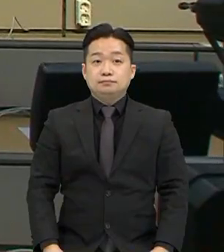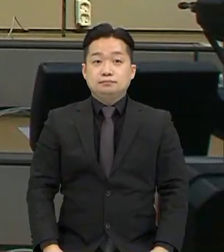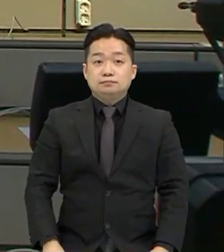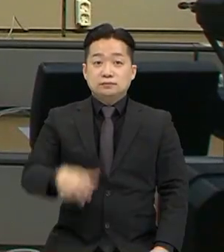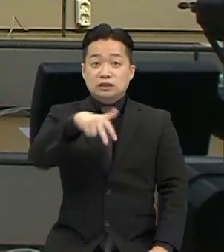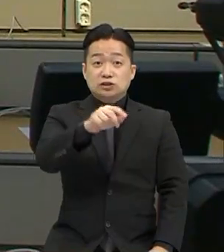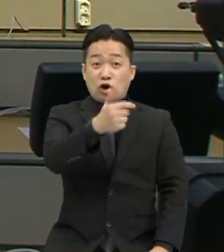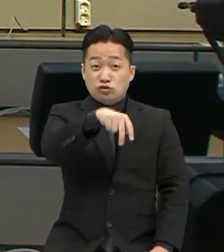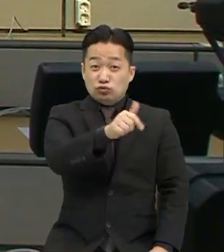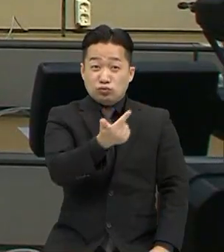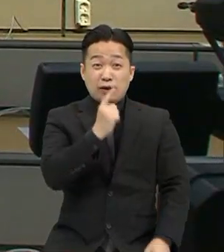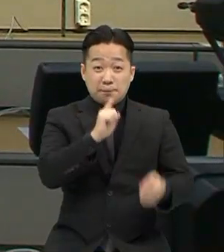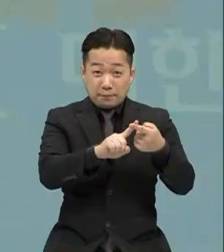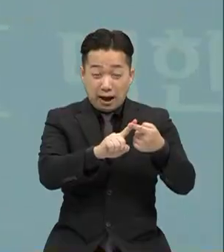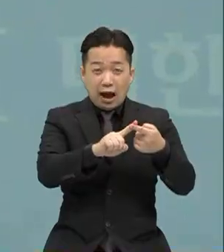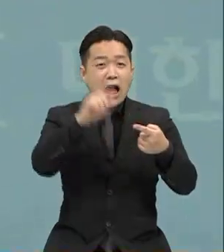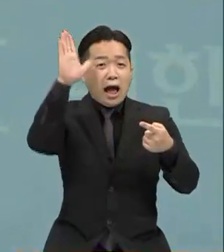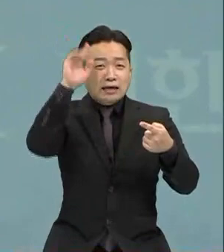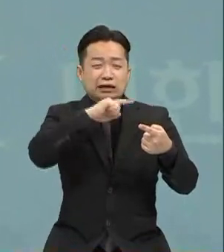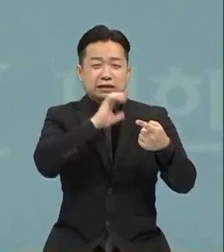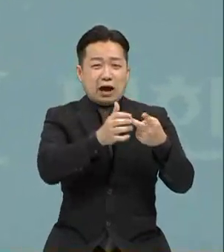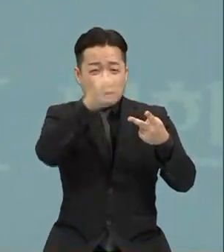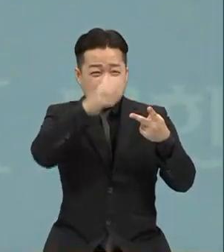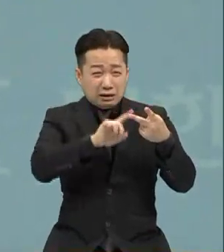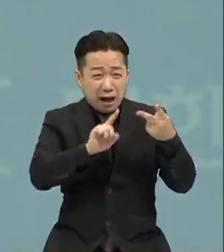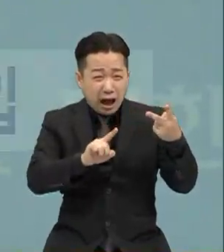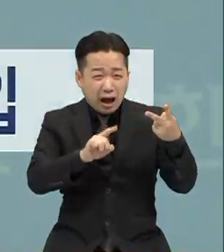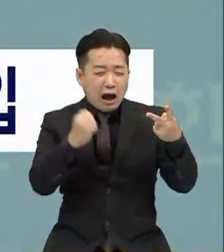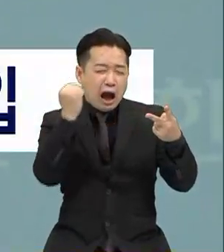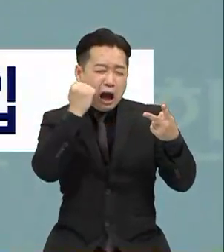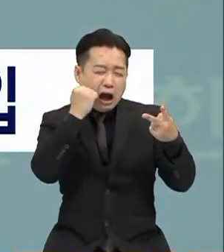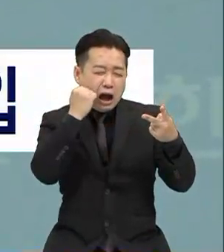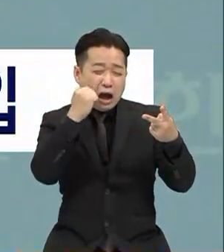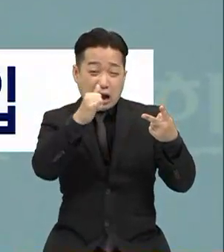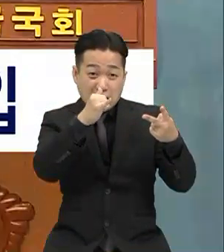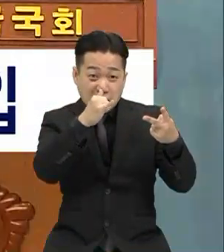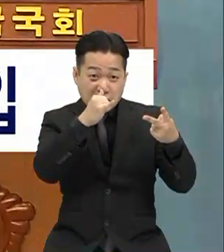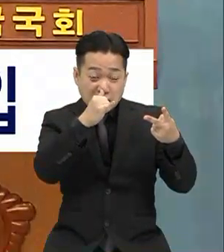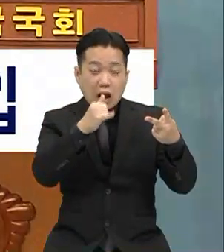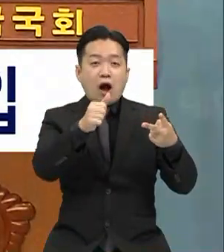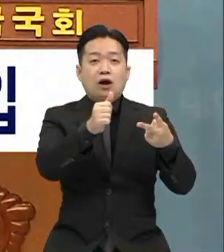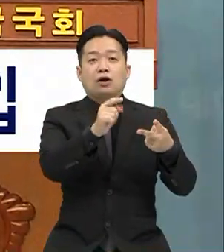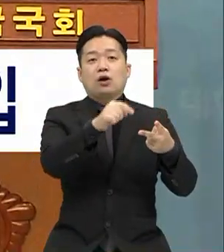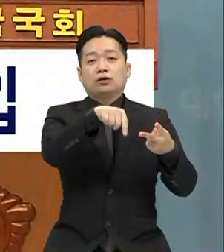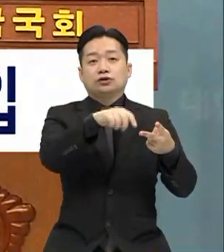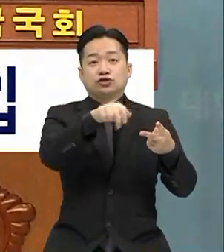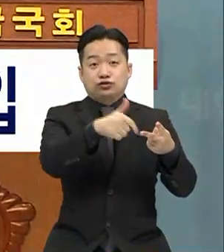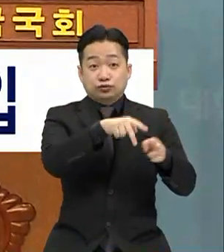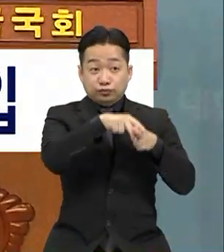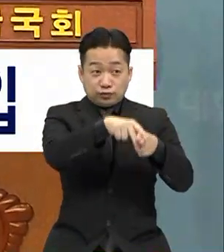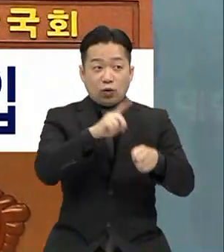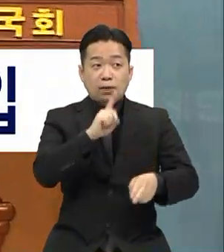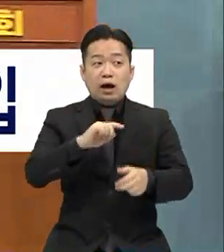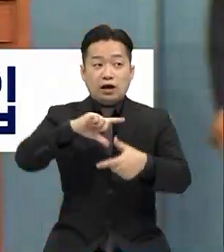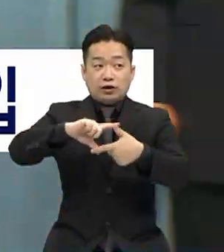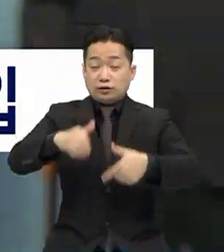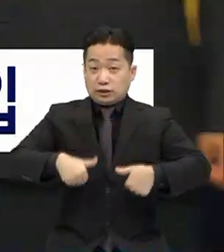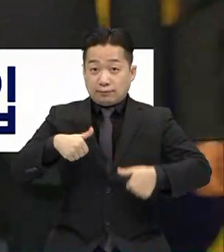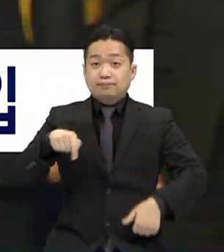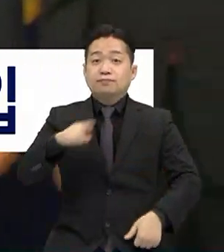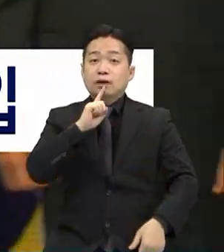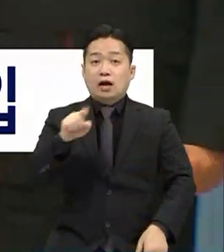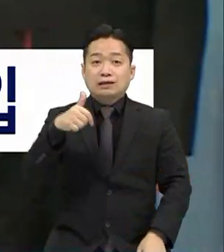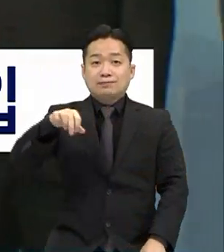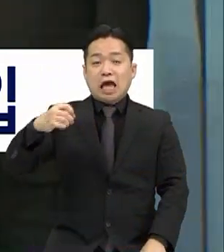전두환 발언과 개 사과 사진으로 홍역을 치른 윤석열 후보. 경남 도지사 출신 김태호 의원과 유정복 전